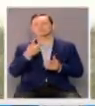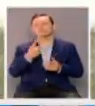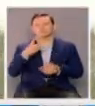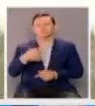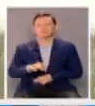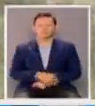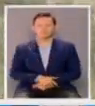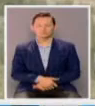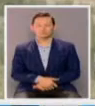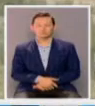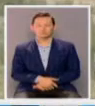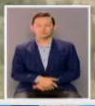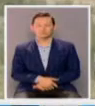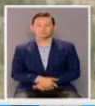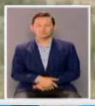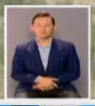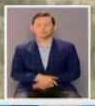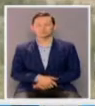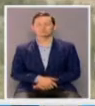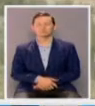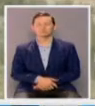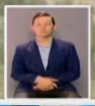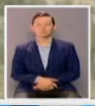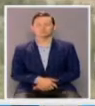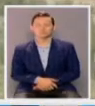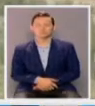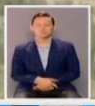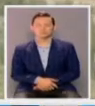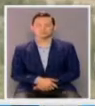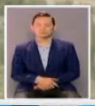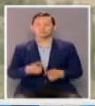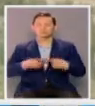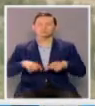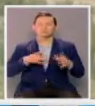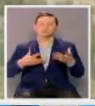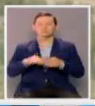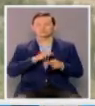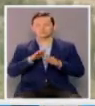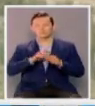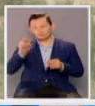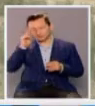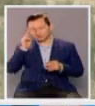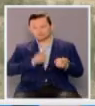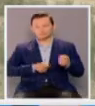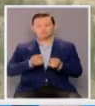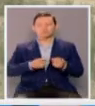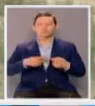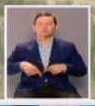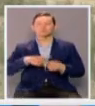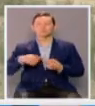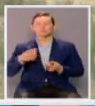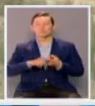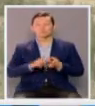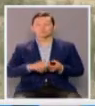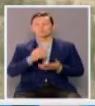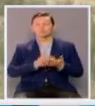жалғасады. Привлекаем все организации, предприятия, учащиеся. Біз барлық ұйымдарды білім беру, кәсіпкерлік және жергілікті атқарушы